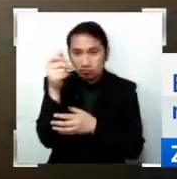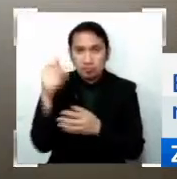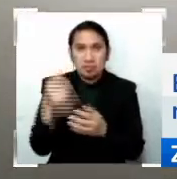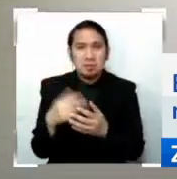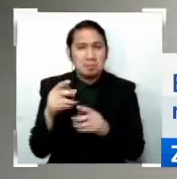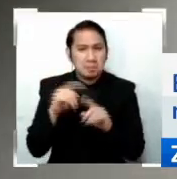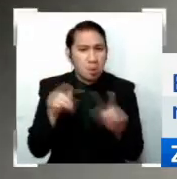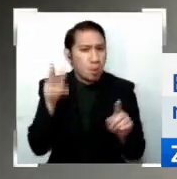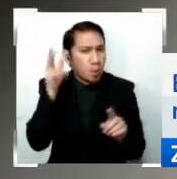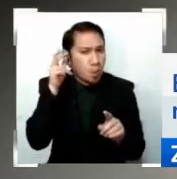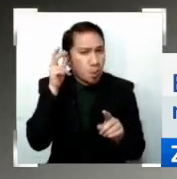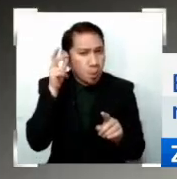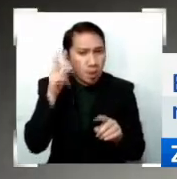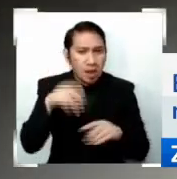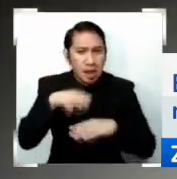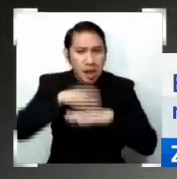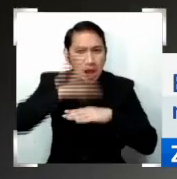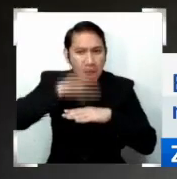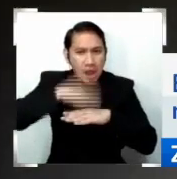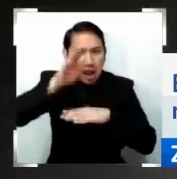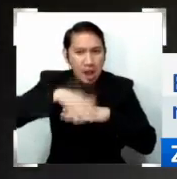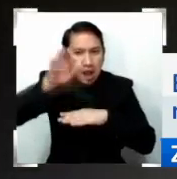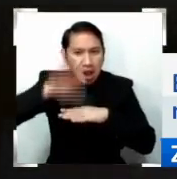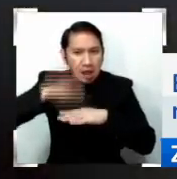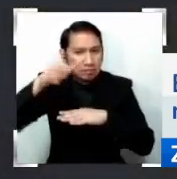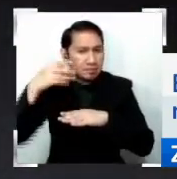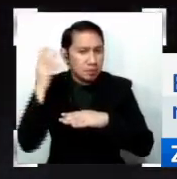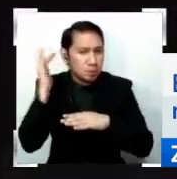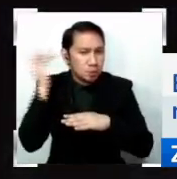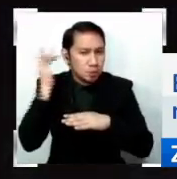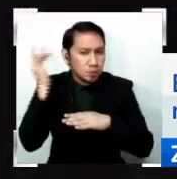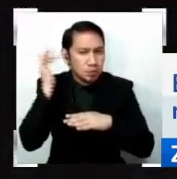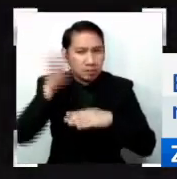maririnig ang kalampag ng mga yero.